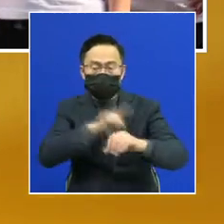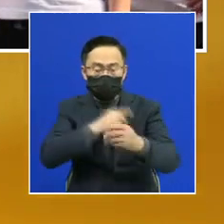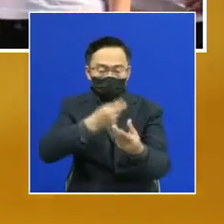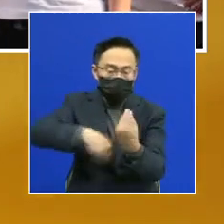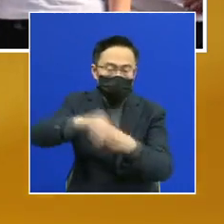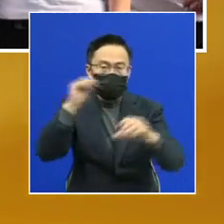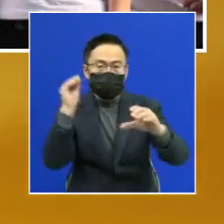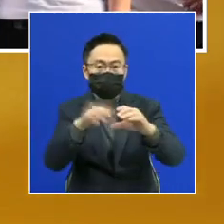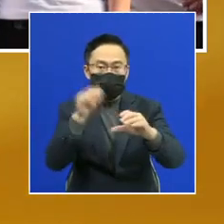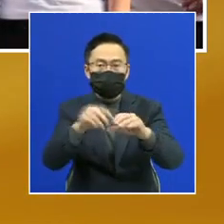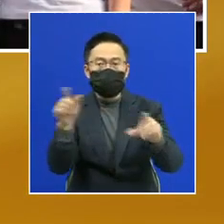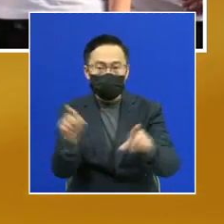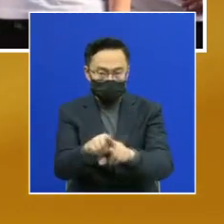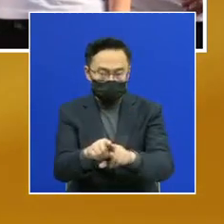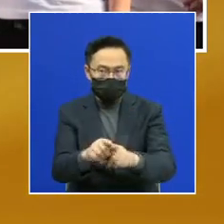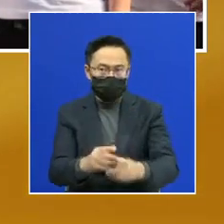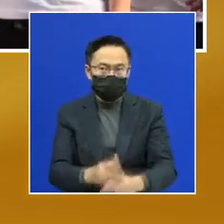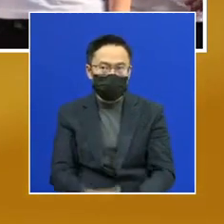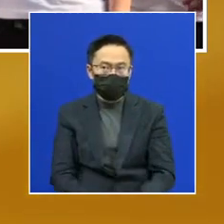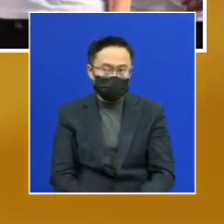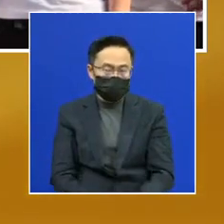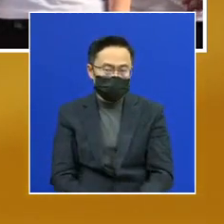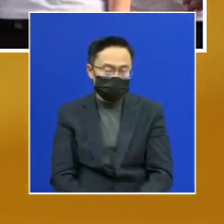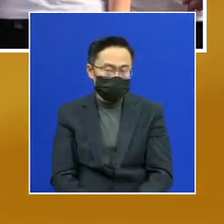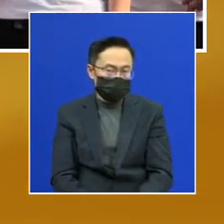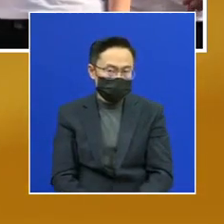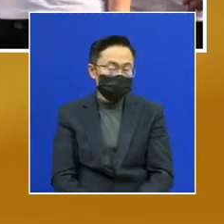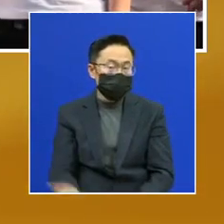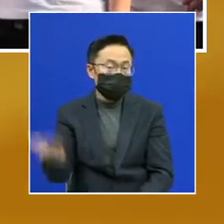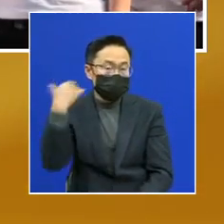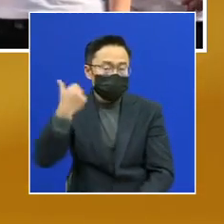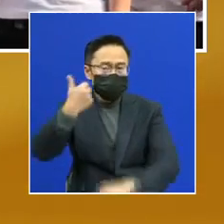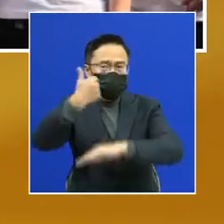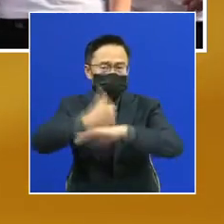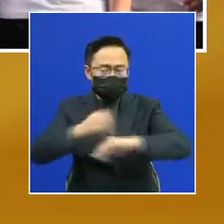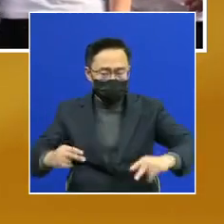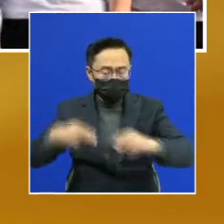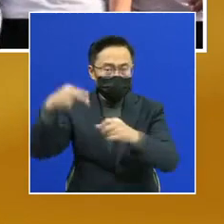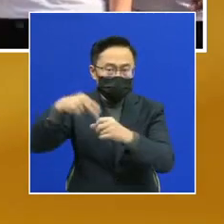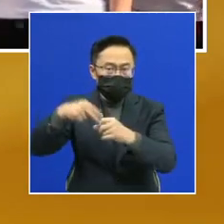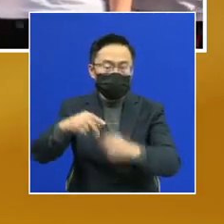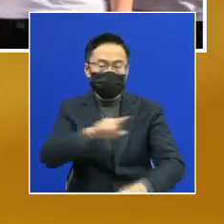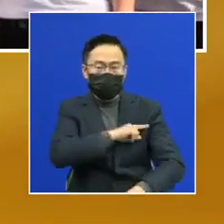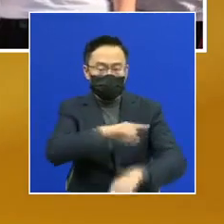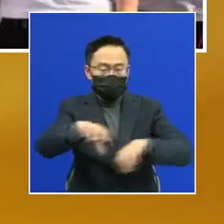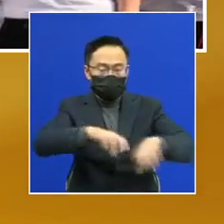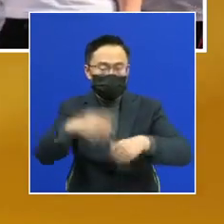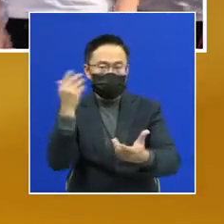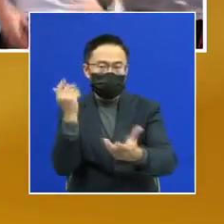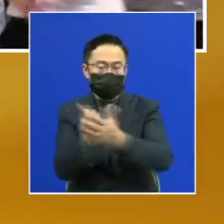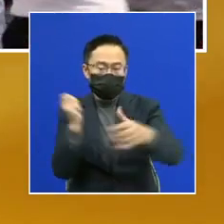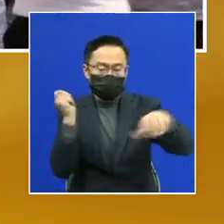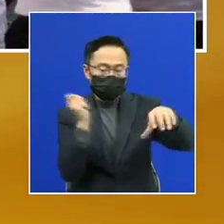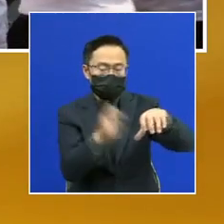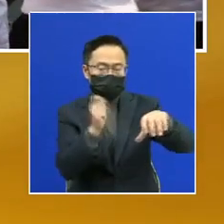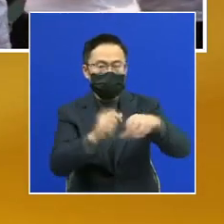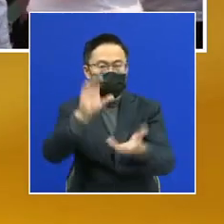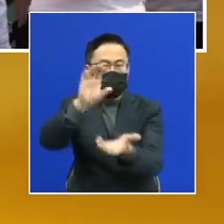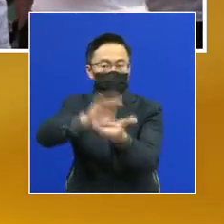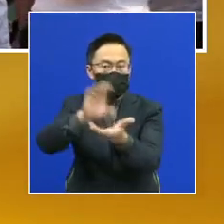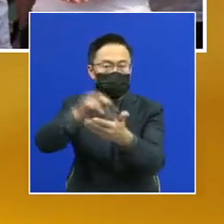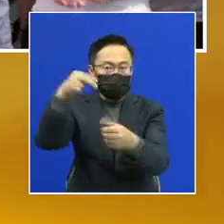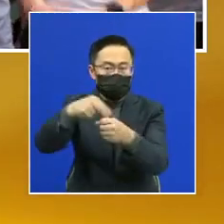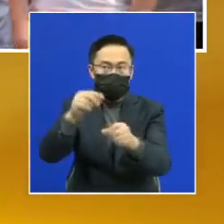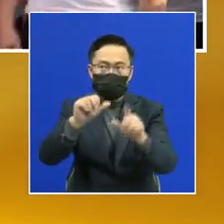คุณปิยสวัสดิ์อัมระนันทน์นั่นแหละที่เข้ามาตอนนั้นเป็นรัฐมนตรีพลังงานที่มาตามใช้หนี้กองทุนน้ำมันอ่ะเป็นแสน